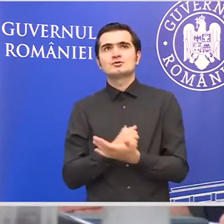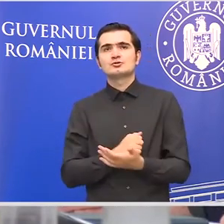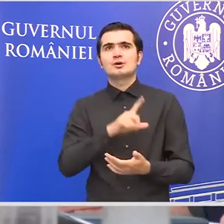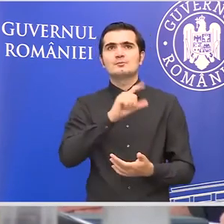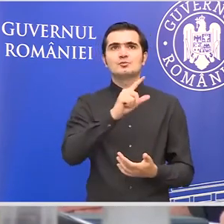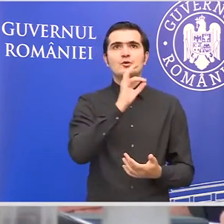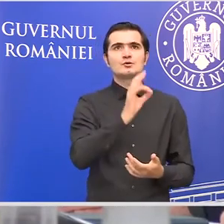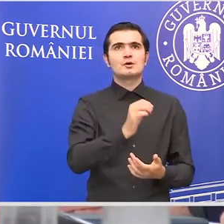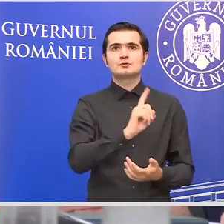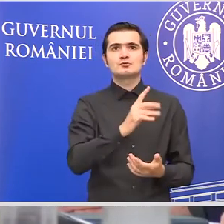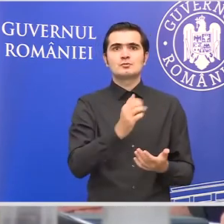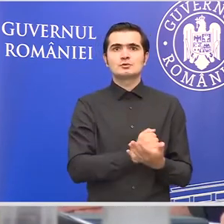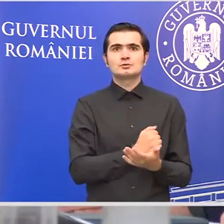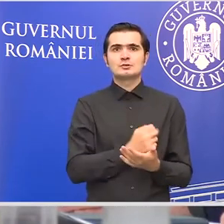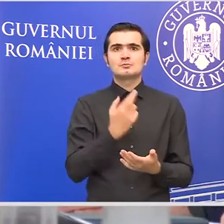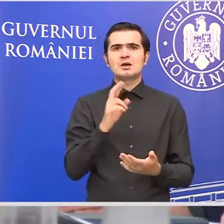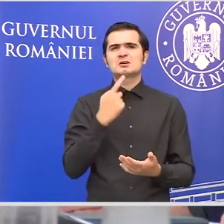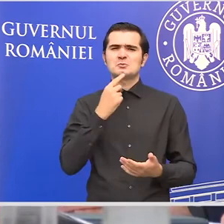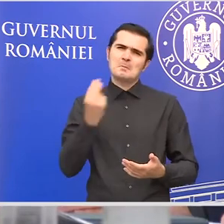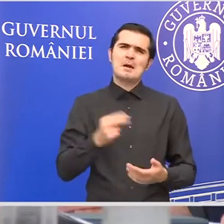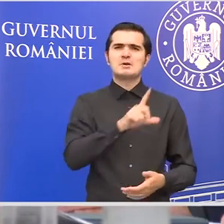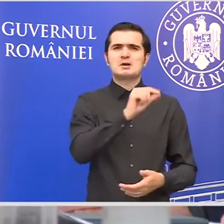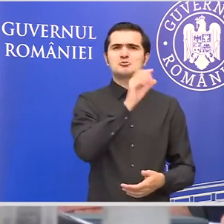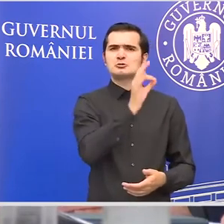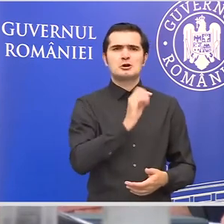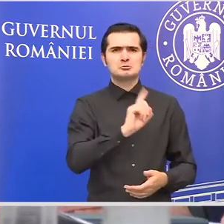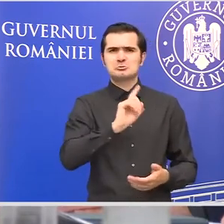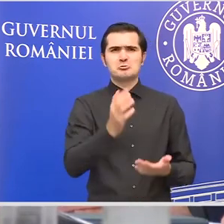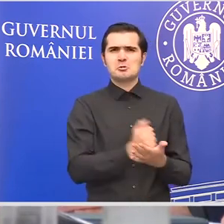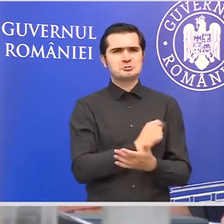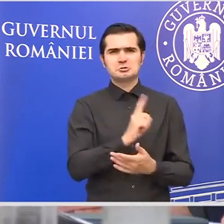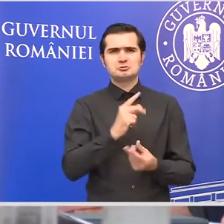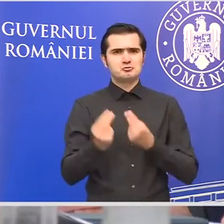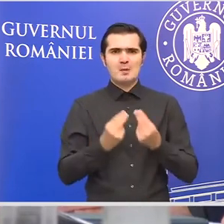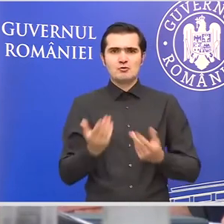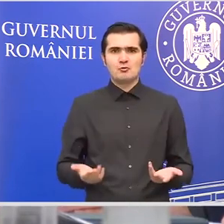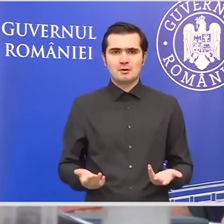nu câștigăm și alegem 20% să nu câștigăm.